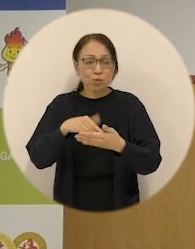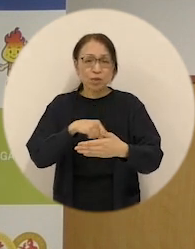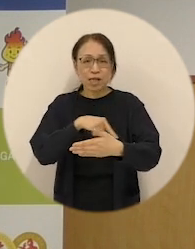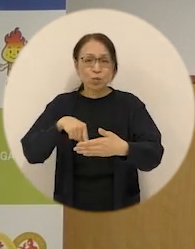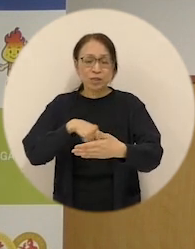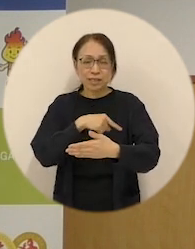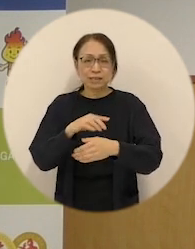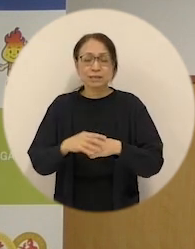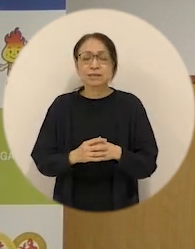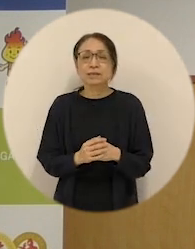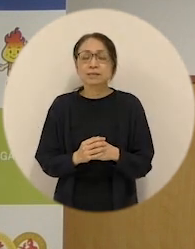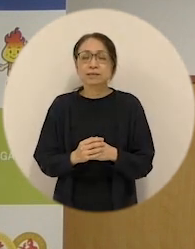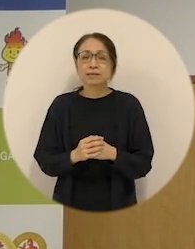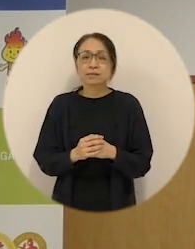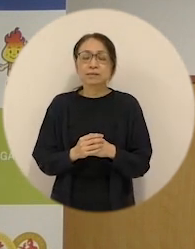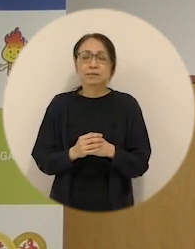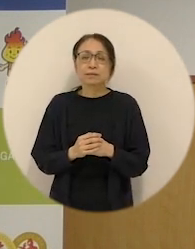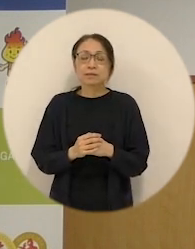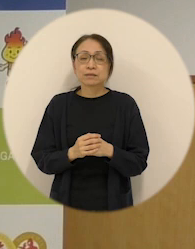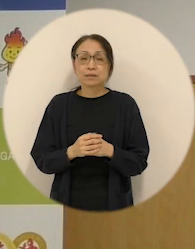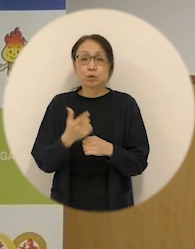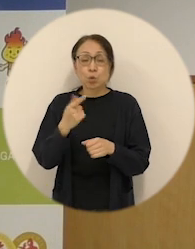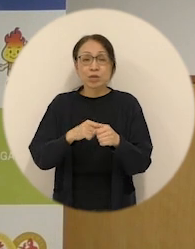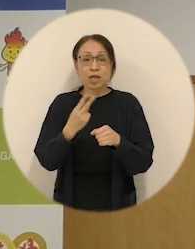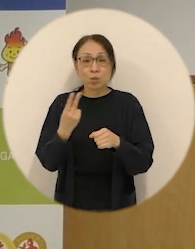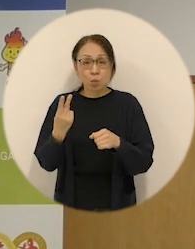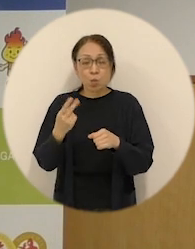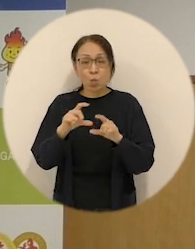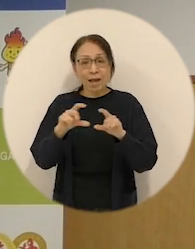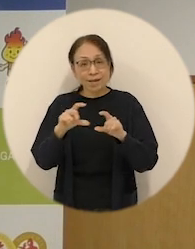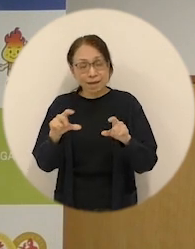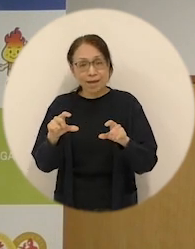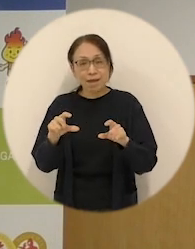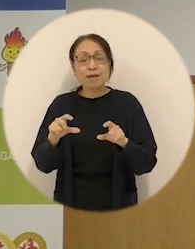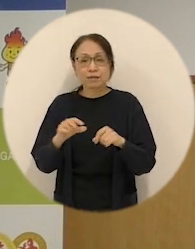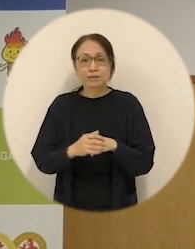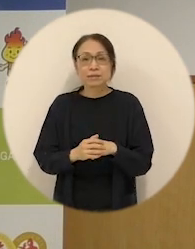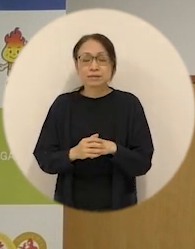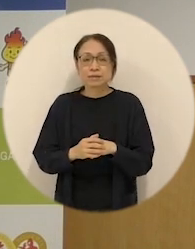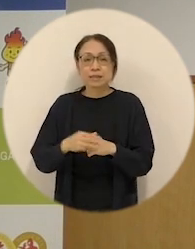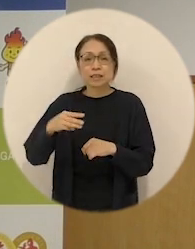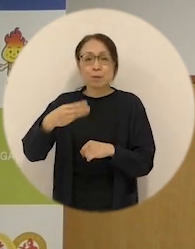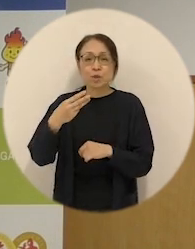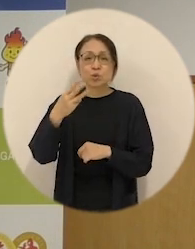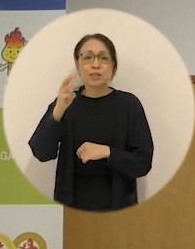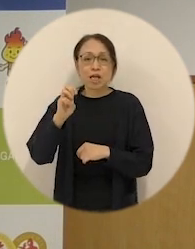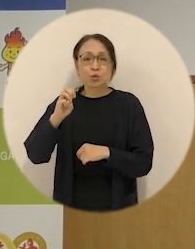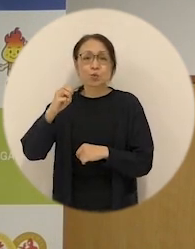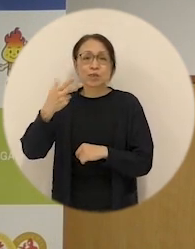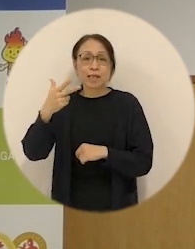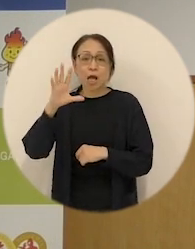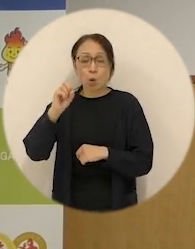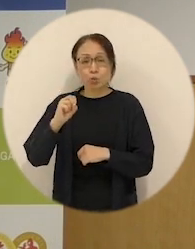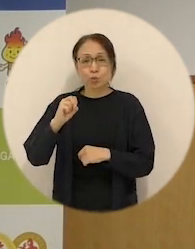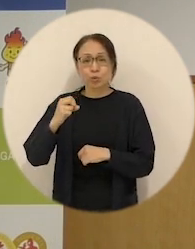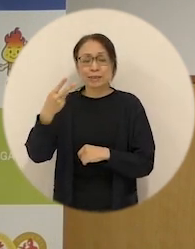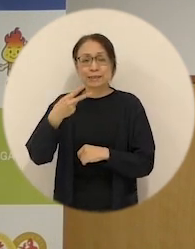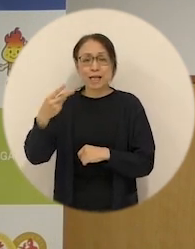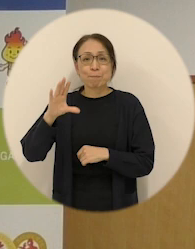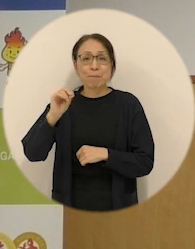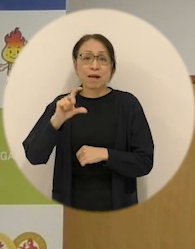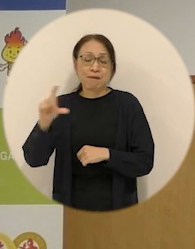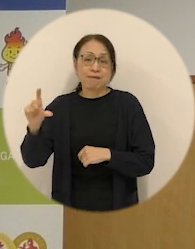ります。令和6年度一般会計当初予算額は337億2000万円であ